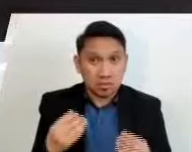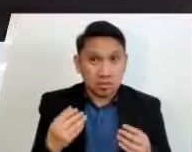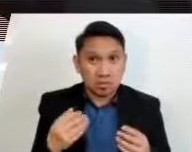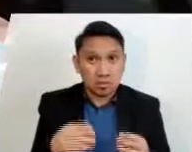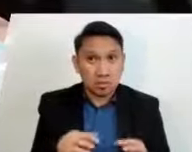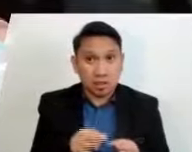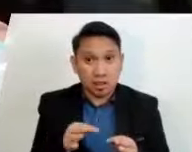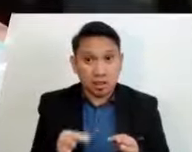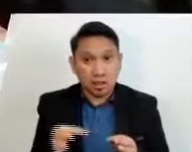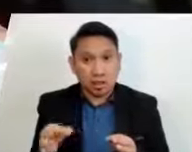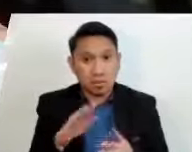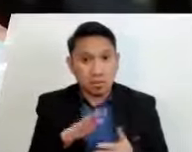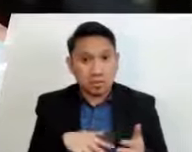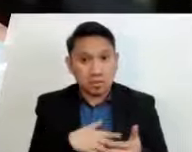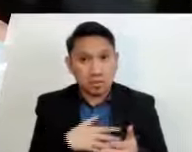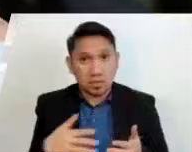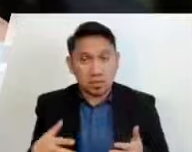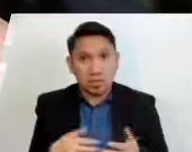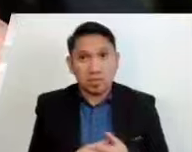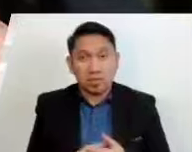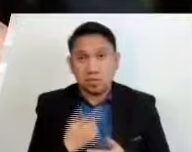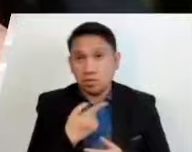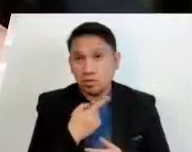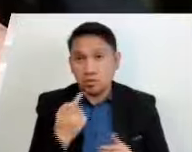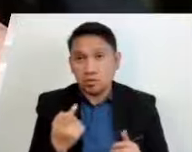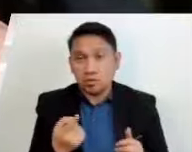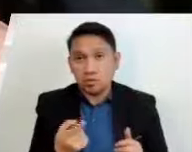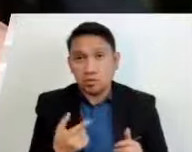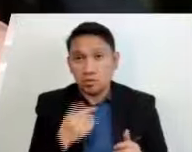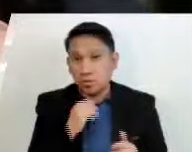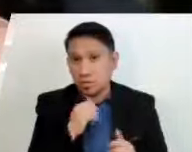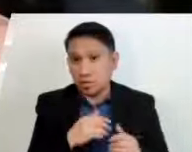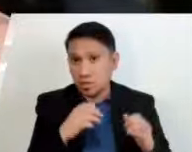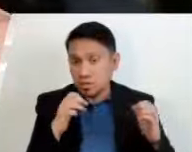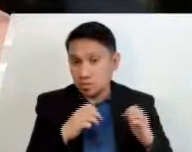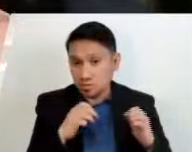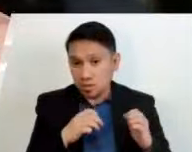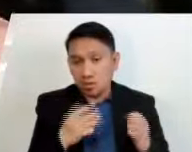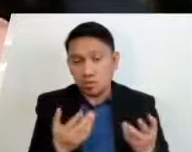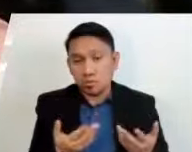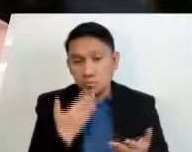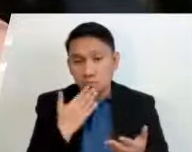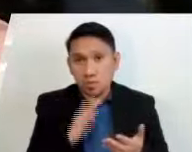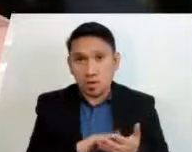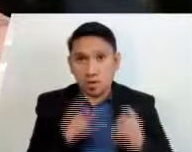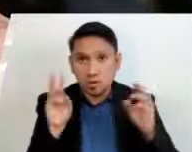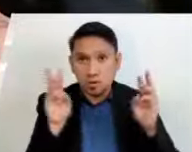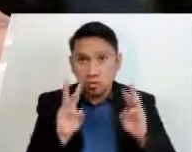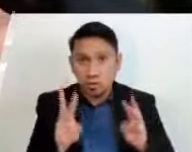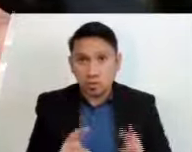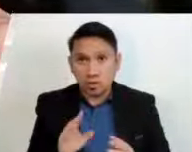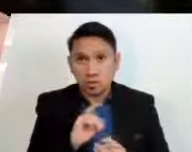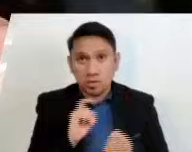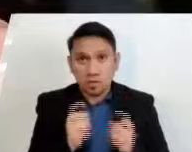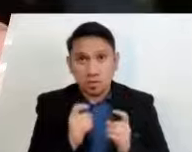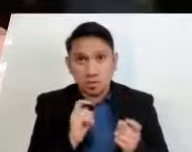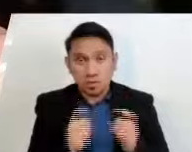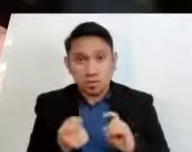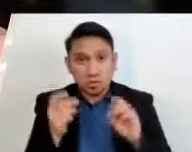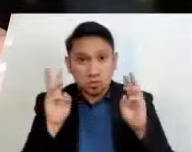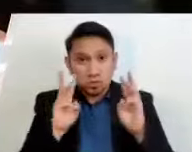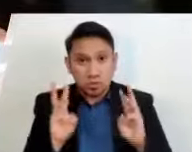biyahe. Dahil po una, yung hindi natin inaasahan na sama ng panahon at yung pabago-bago ng panahon. Pangalawa naman po,